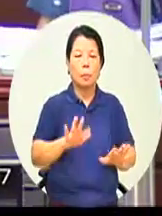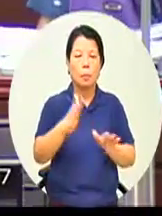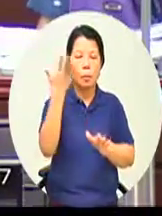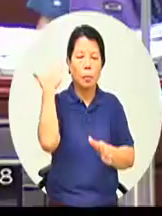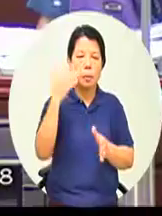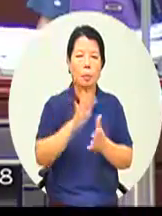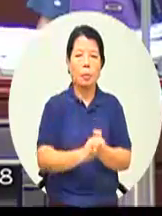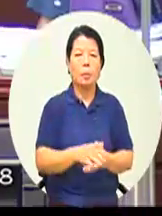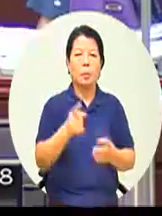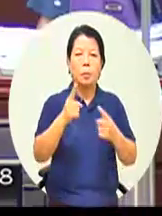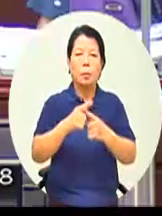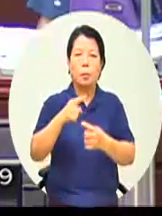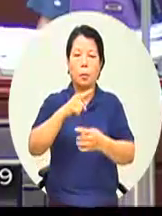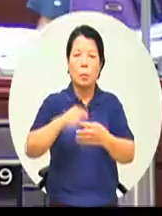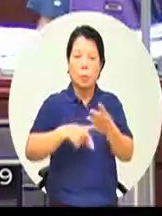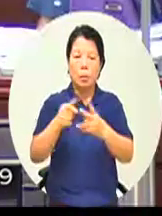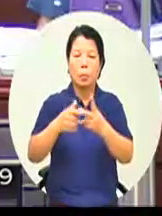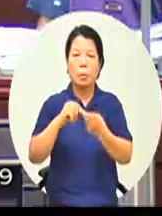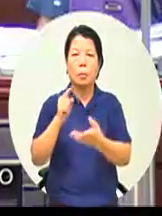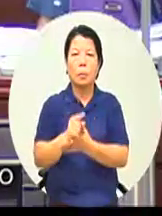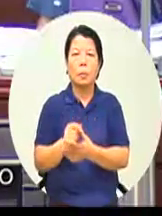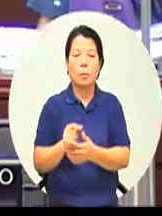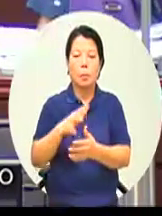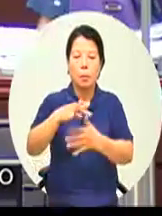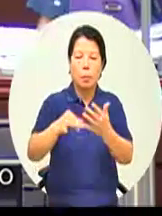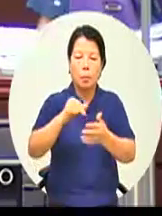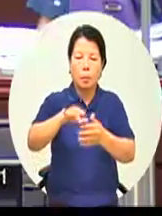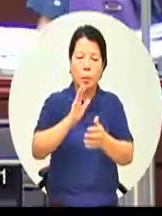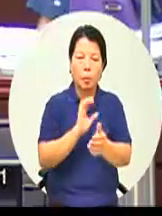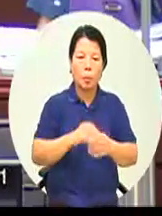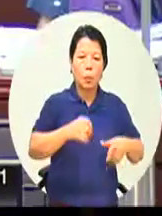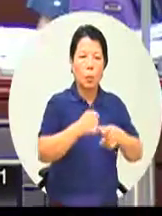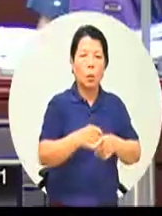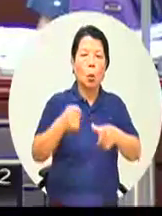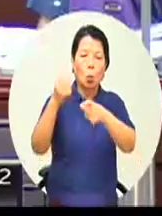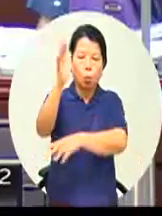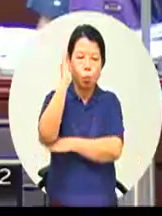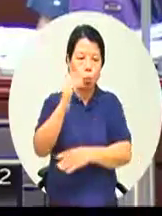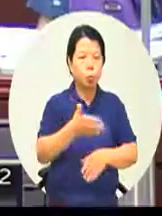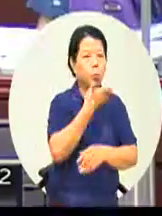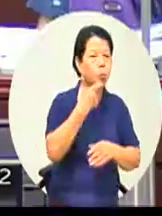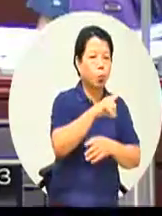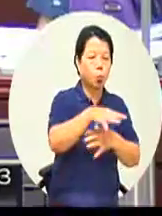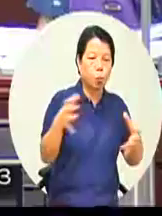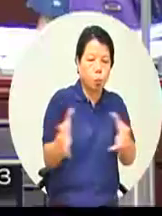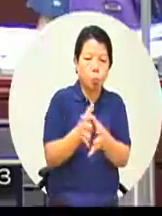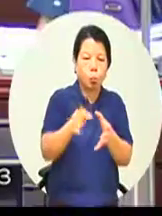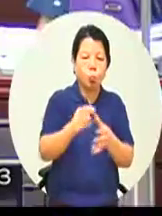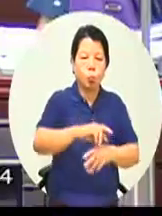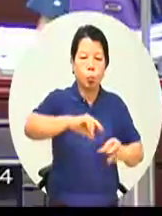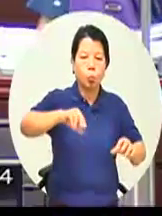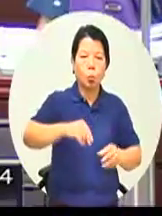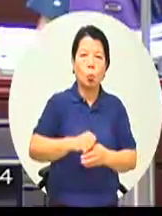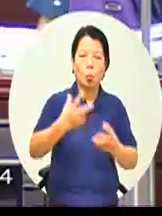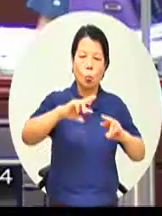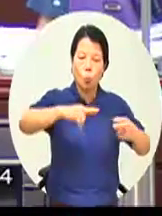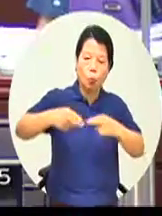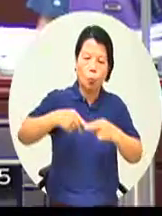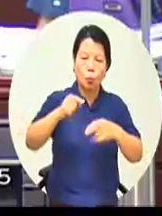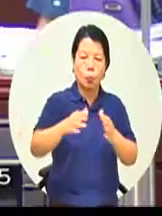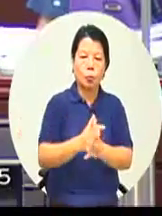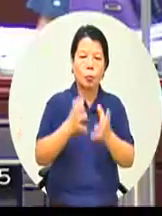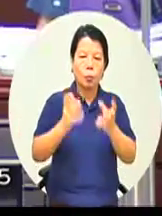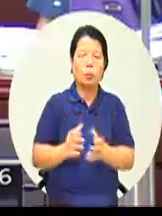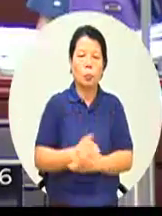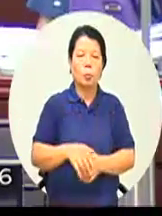人次的负担，所以他也是希望推公私协力的非盈利幼儿园，所以我们会调整我们的方案，会以设非